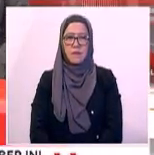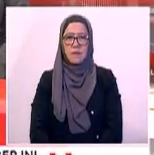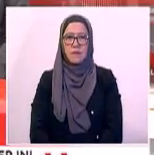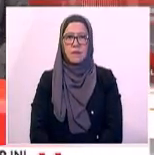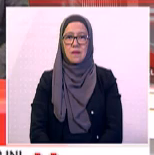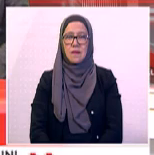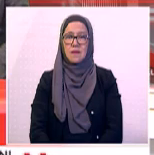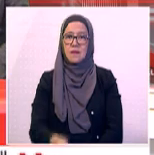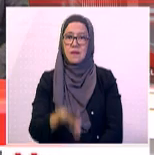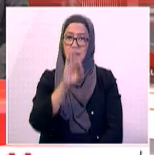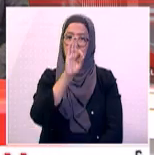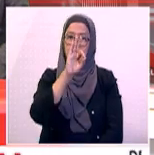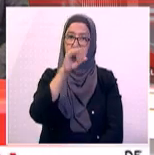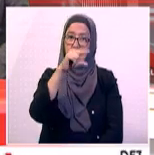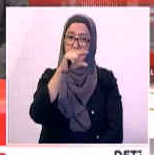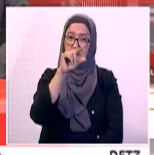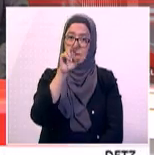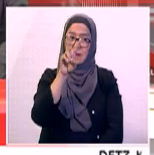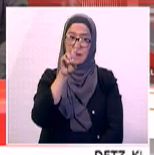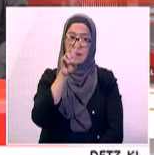FGV Pump Industries,